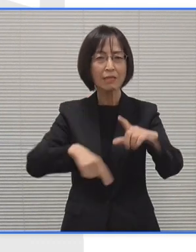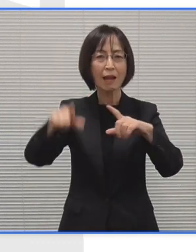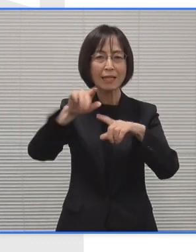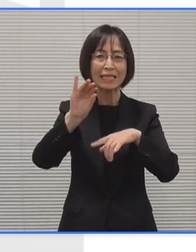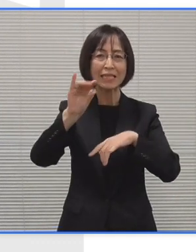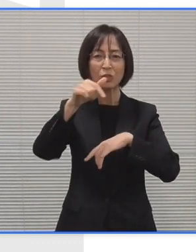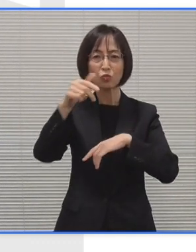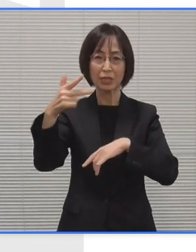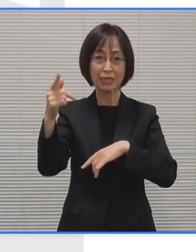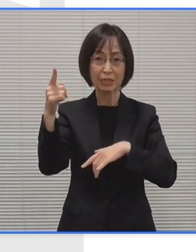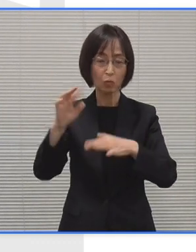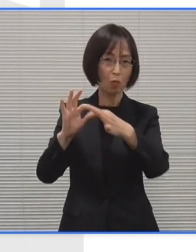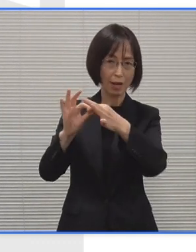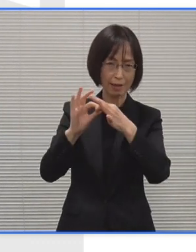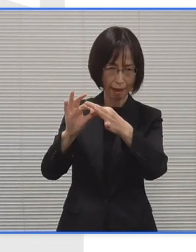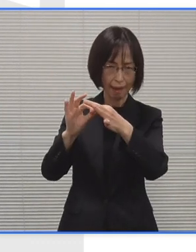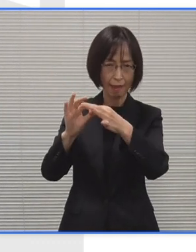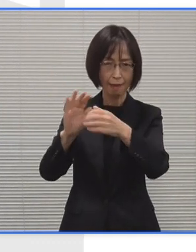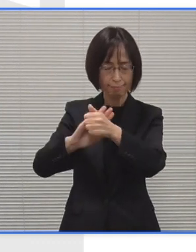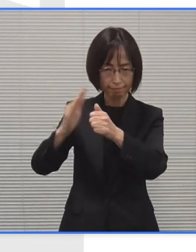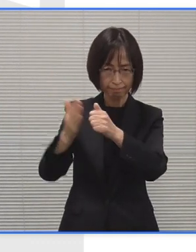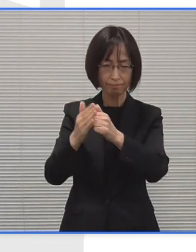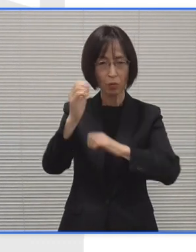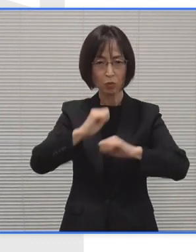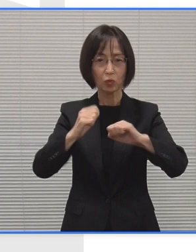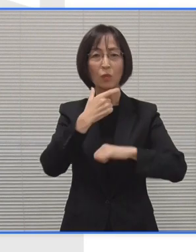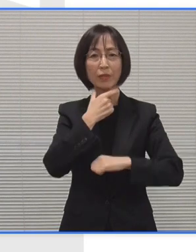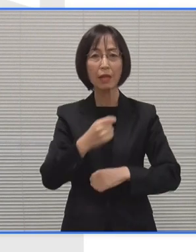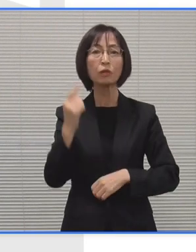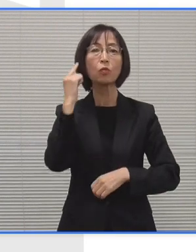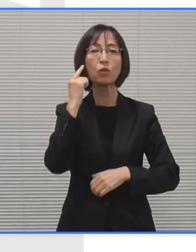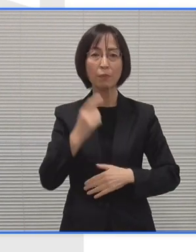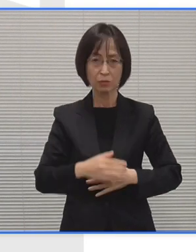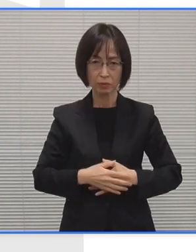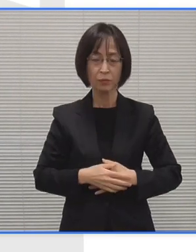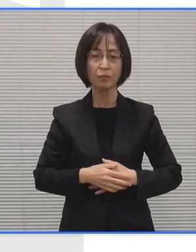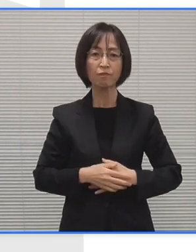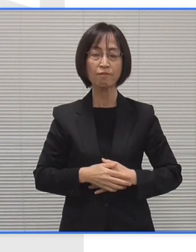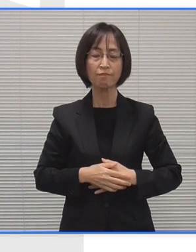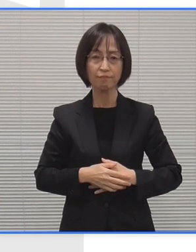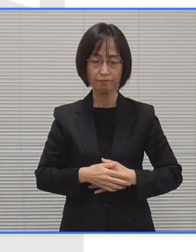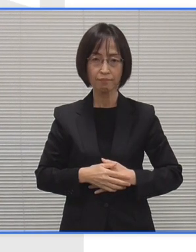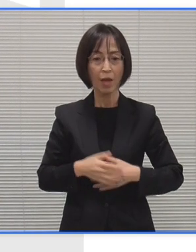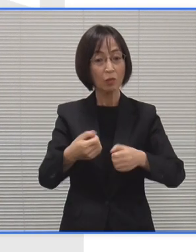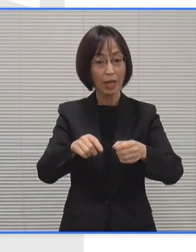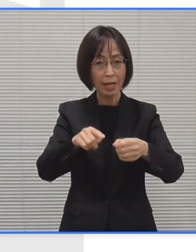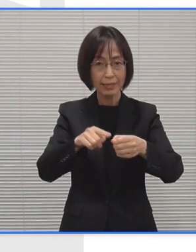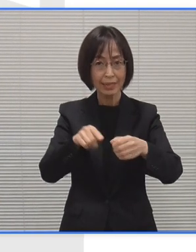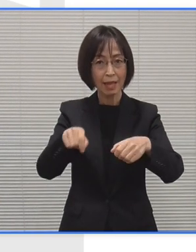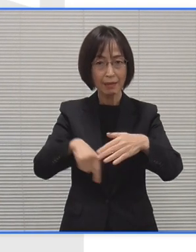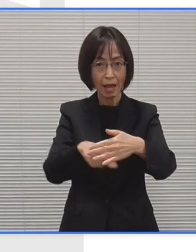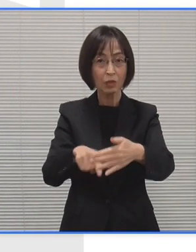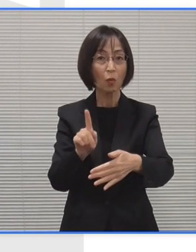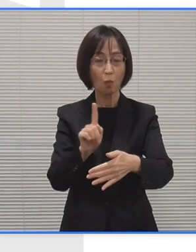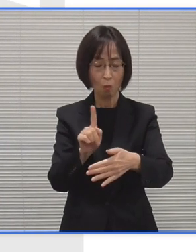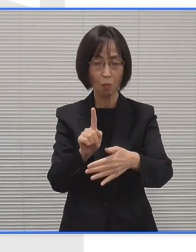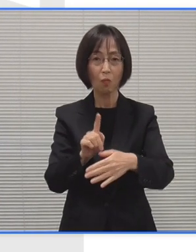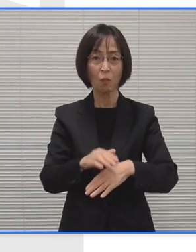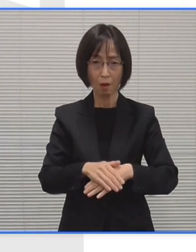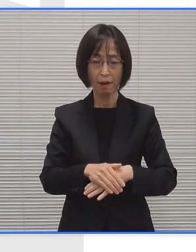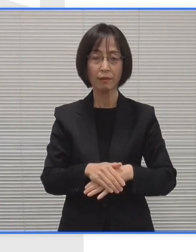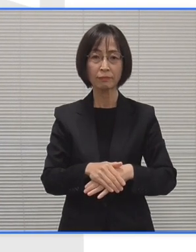との連携取り組んでいきたいというふうに思います。具体的な事業なんですけれども